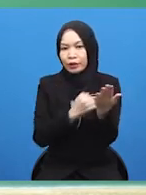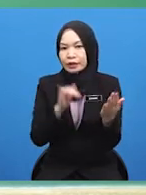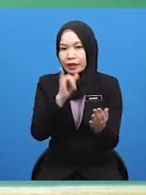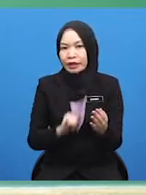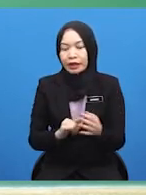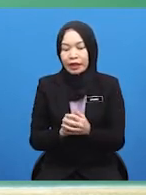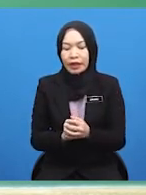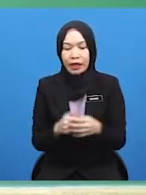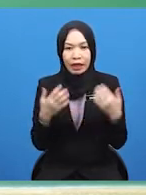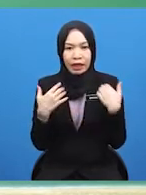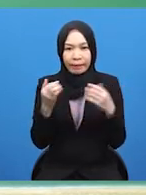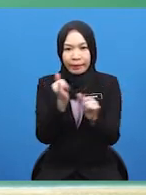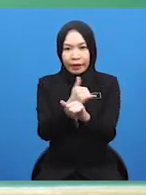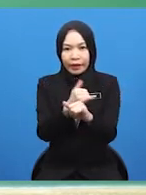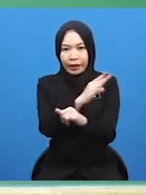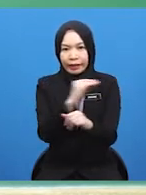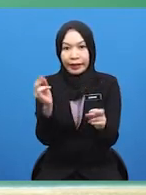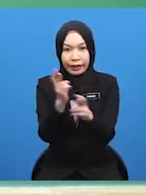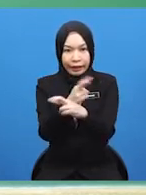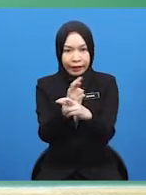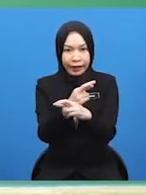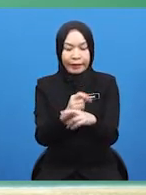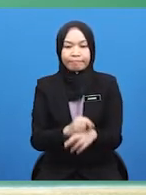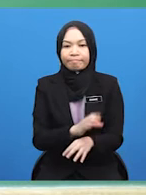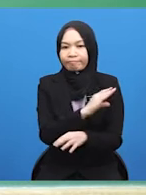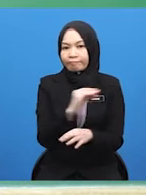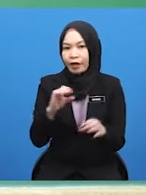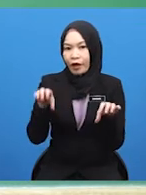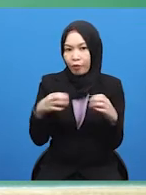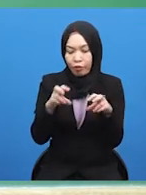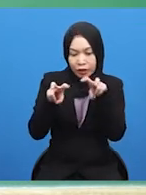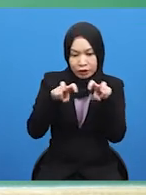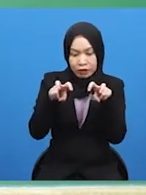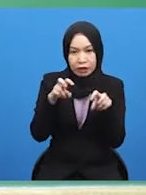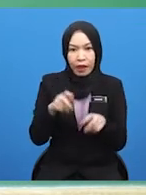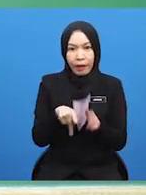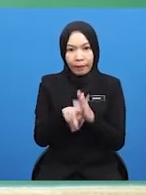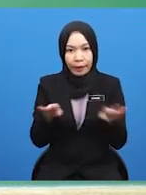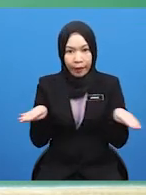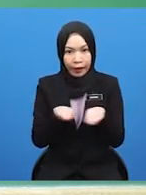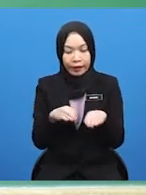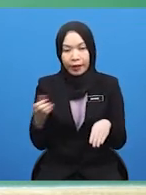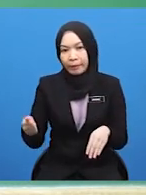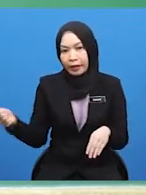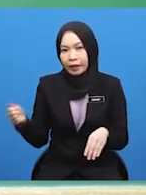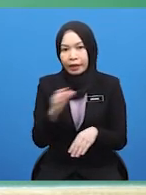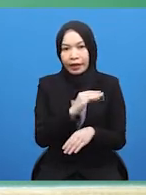dengan pengkaryaan dan perekaan. Membuat eksplorasi pelbagai media dan teknik lukisan.